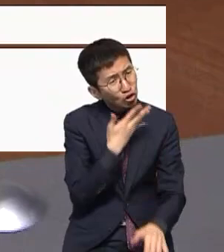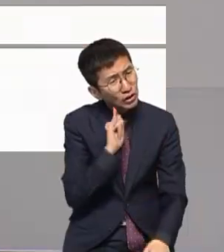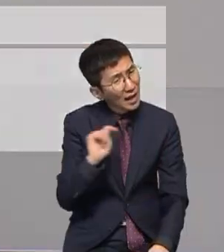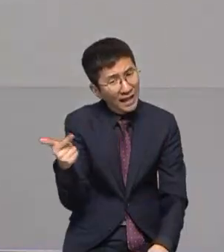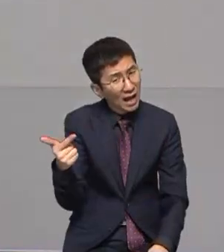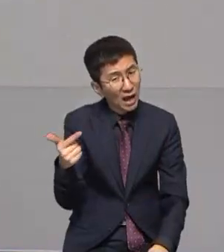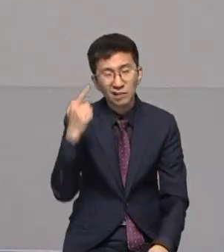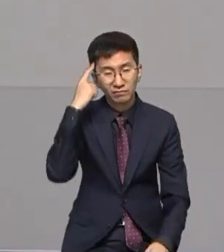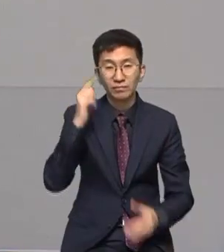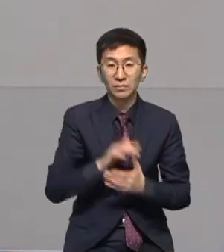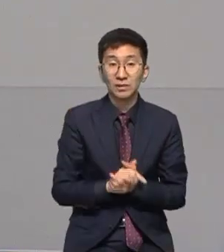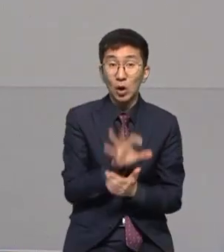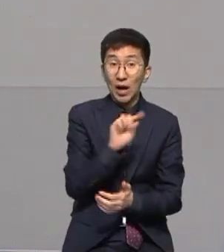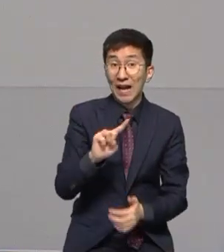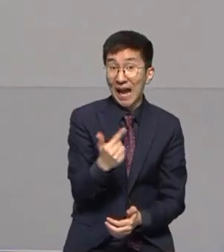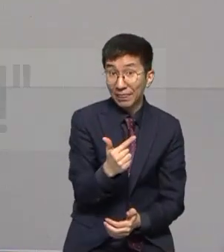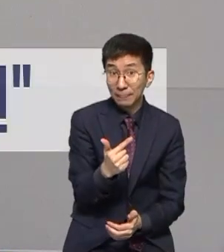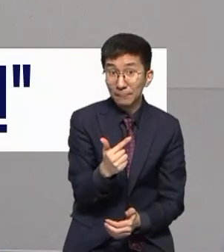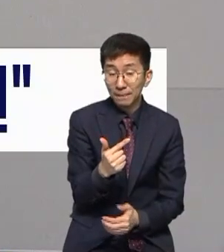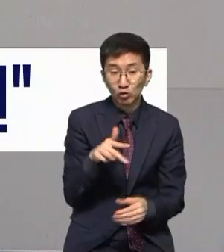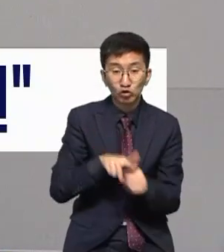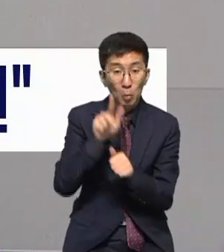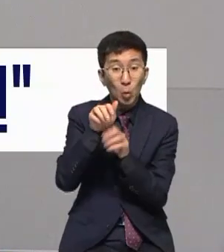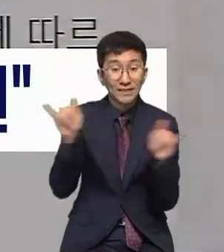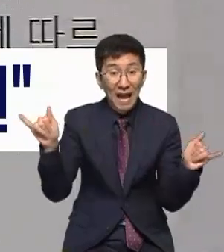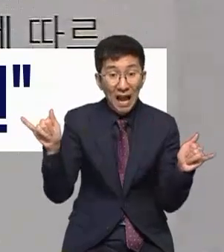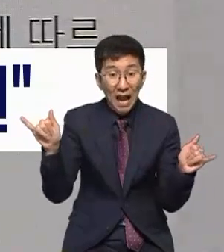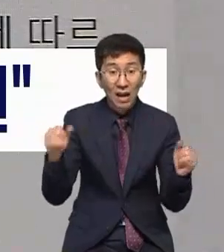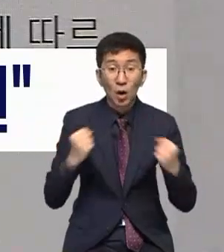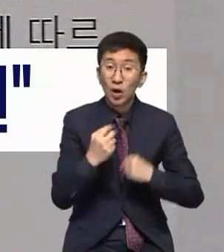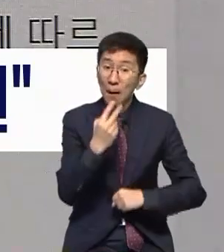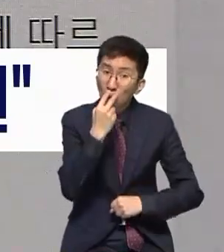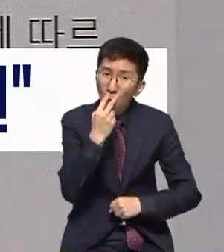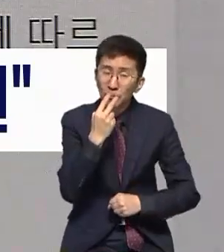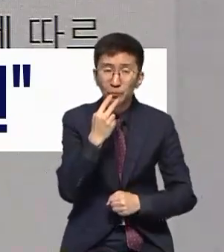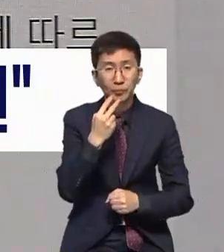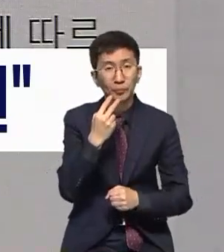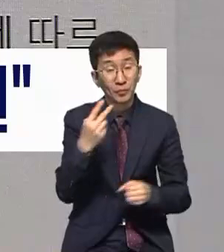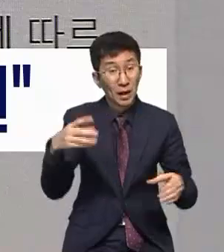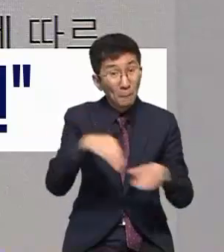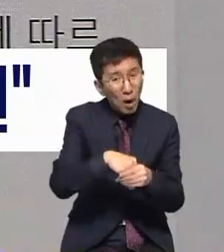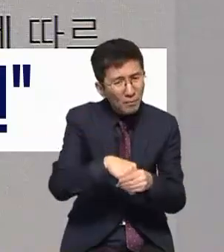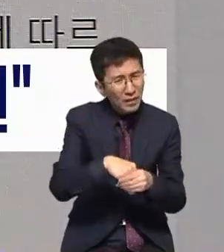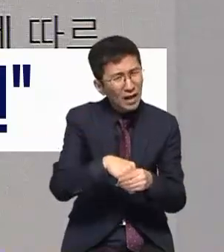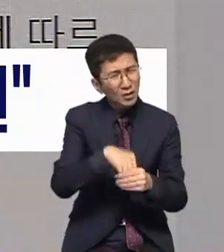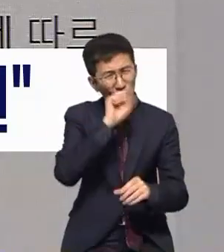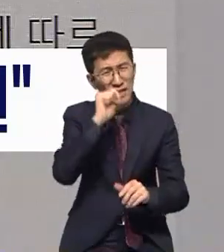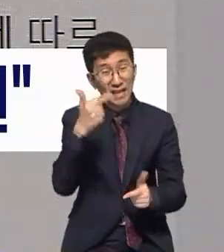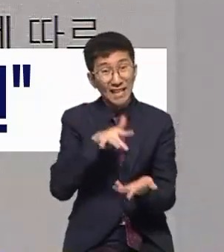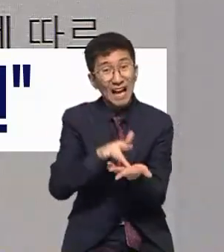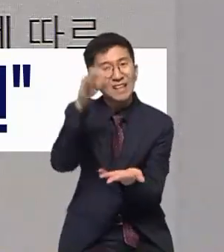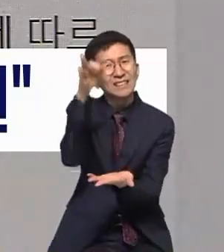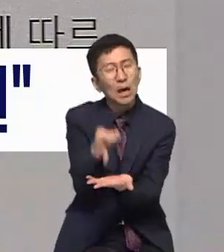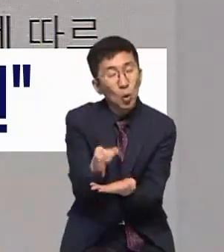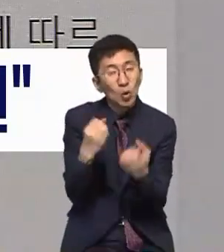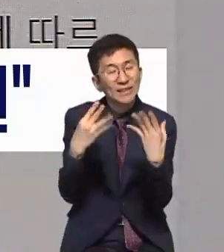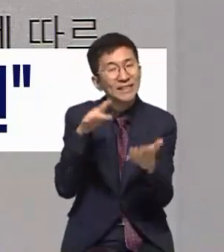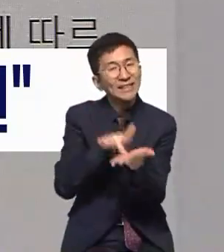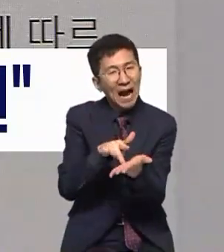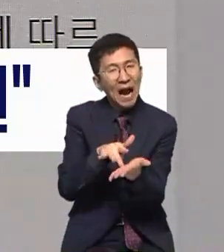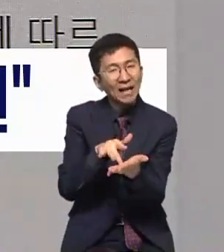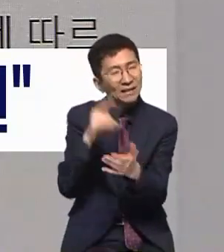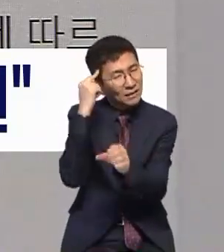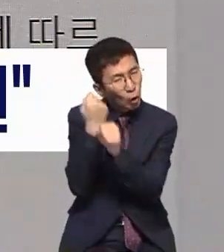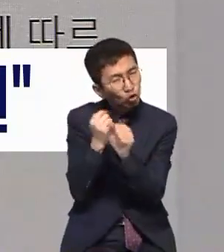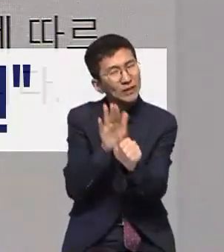합니다. 안철수 국민당 후보도 건강보험 적용이 해답은 아니라며 약가 인하와 신약 연구 개발을 지원하겠다고